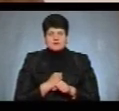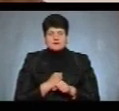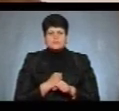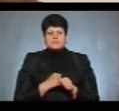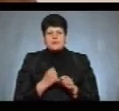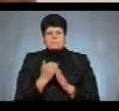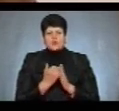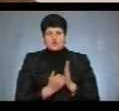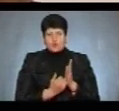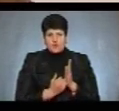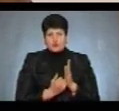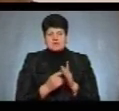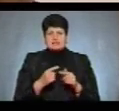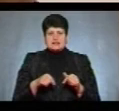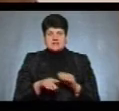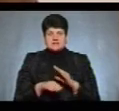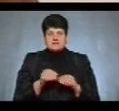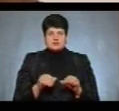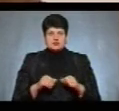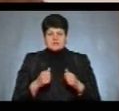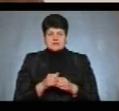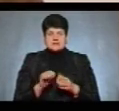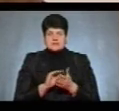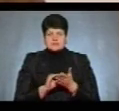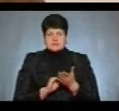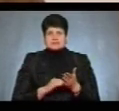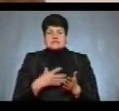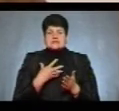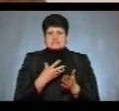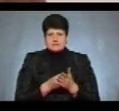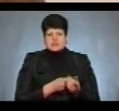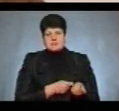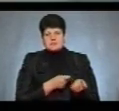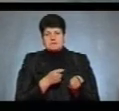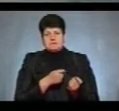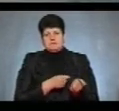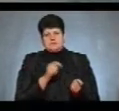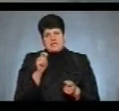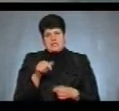безпосередньо протоколи дільничних виборчих комісій, скласти свій і приїхати сюди.